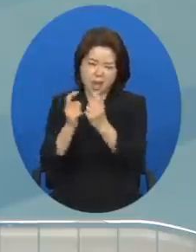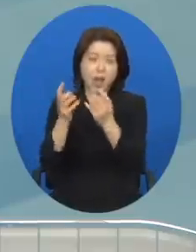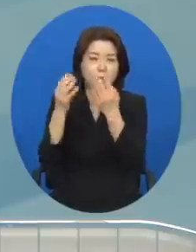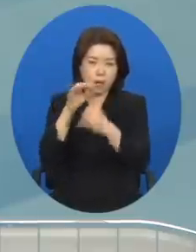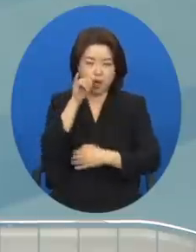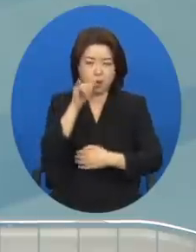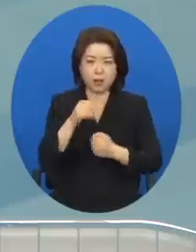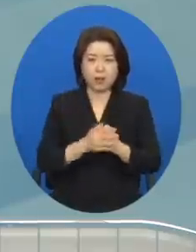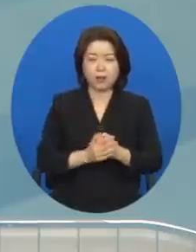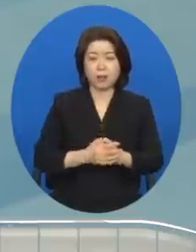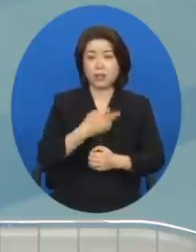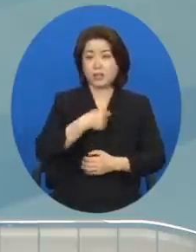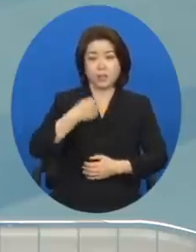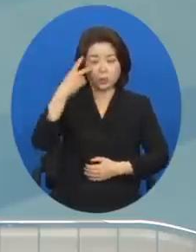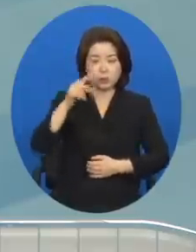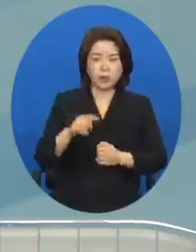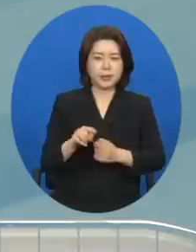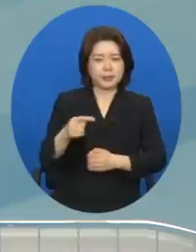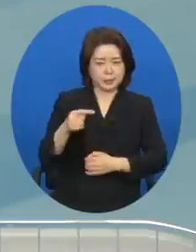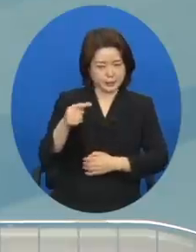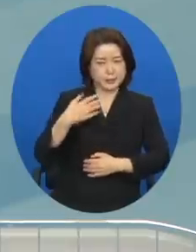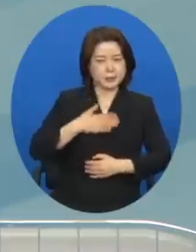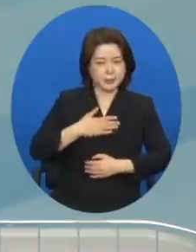사실을 알고 곤면합니다.